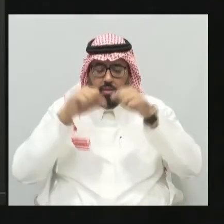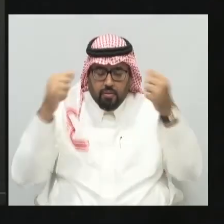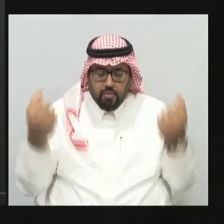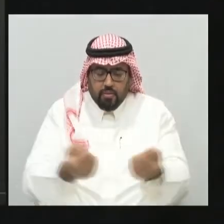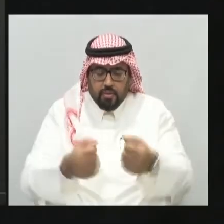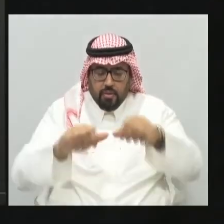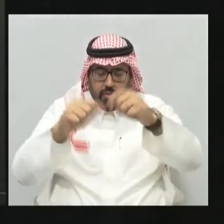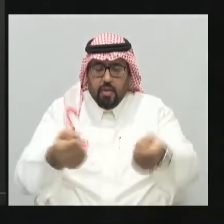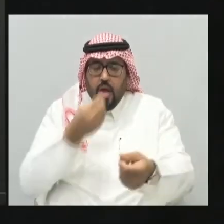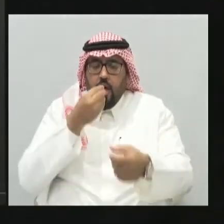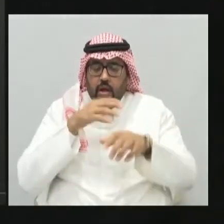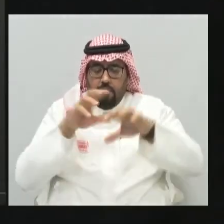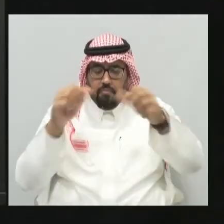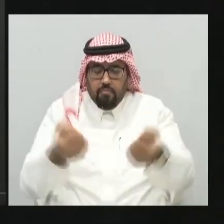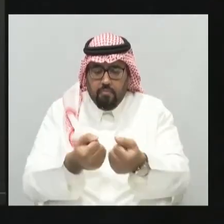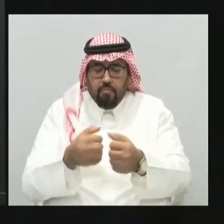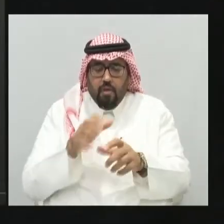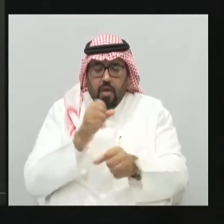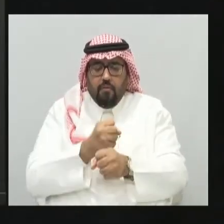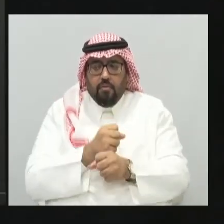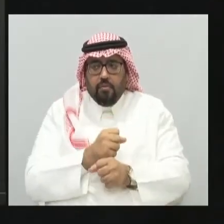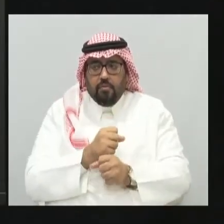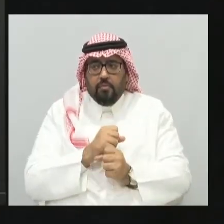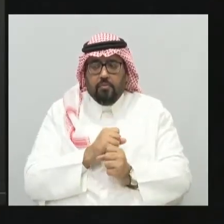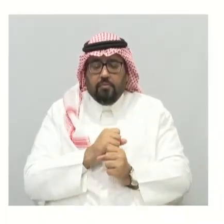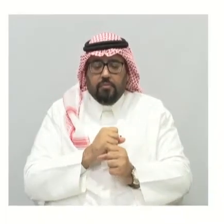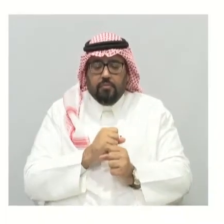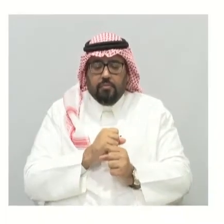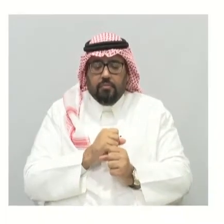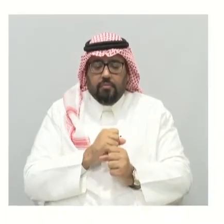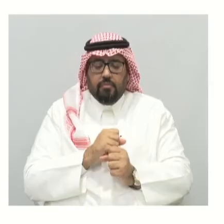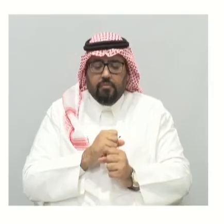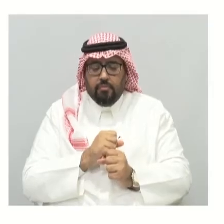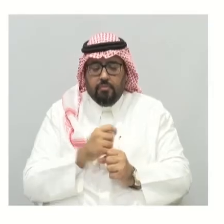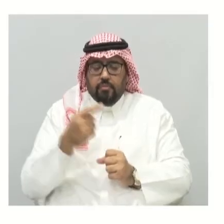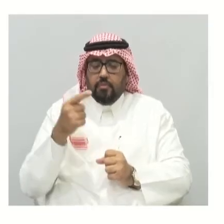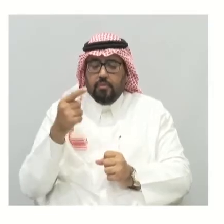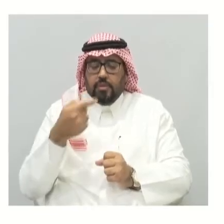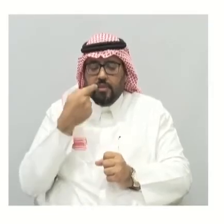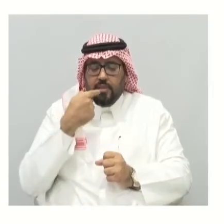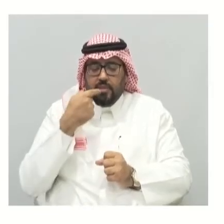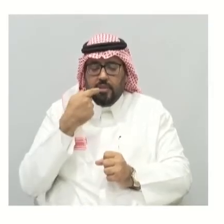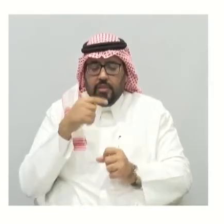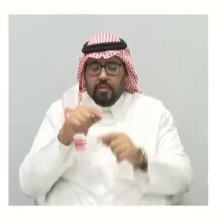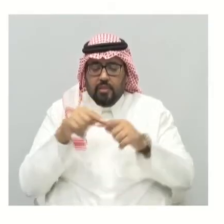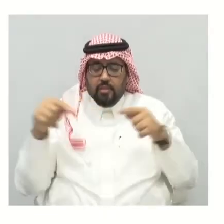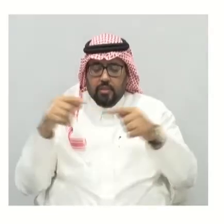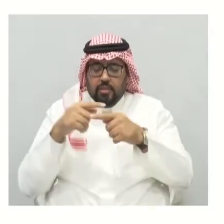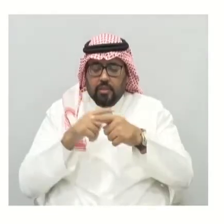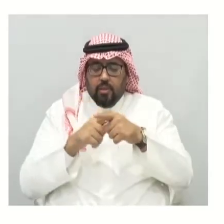فيه بعض الاطعمه نحفظ فيه الاطعمه ممكن نستخدمه وعندي عيدان خشبيه